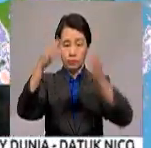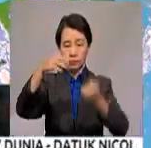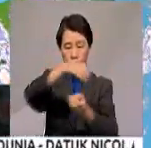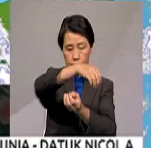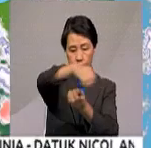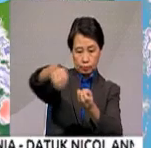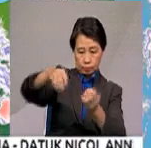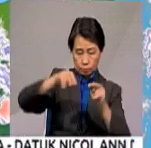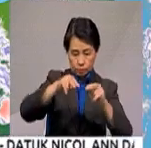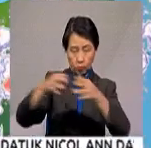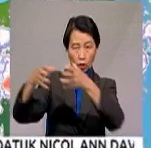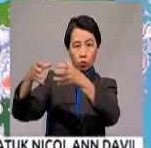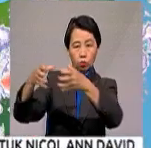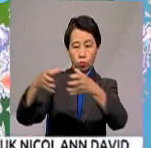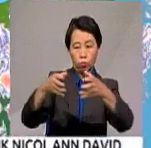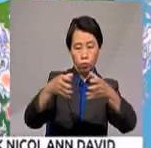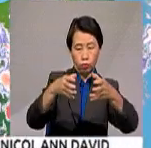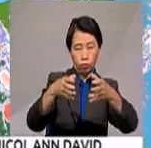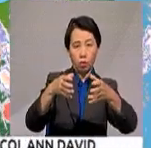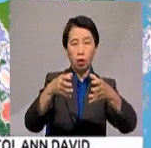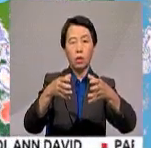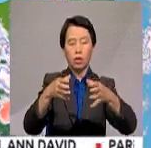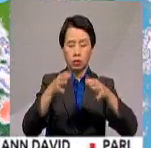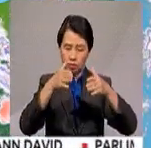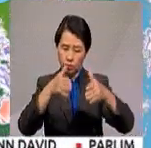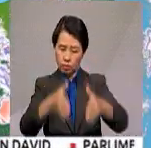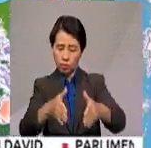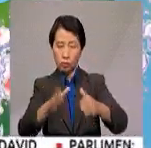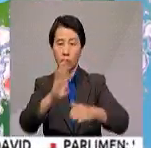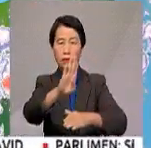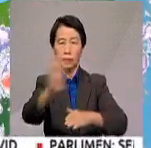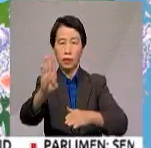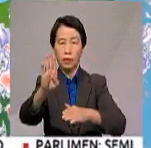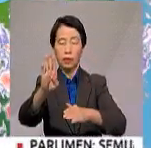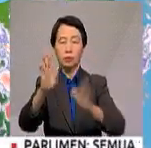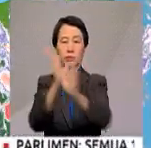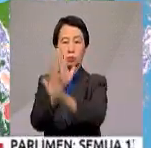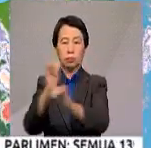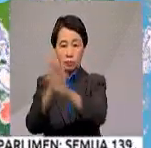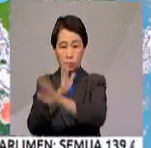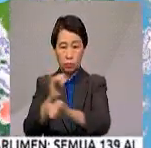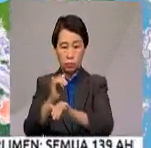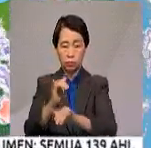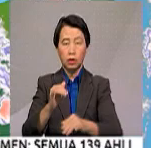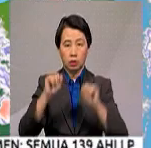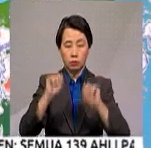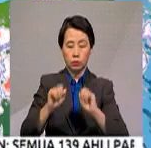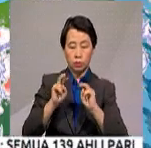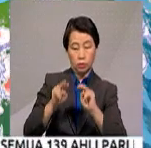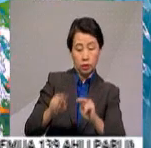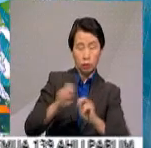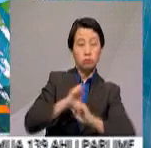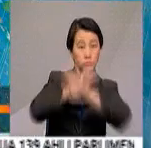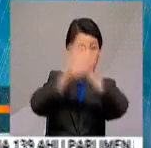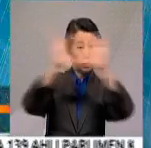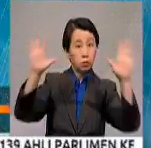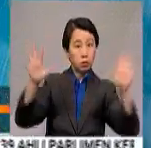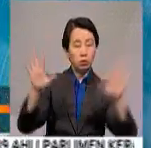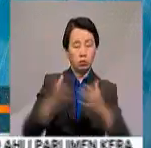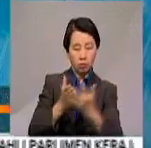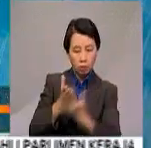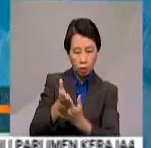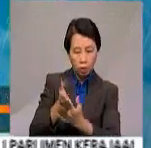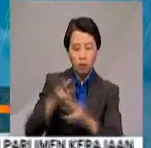menunjukkan kelompok awan aktif kini lebih tertumpu di sekitar barat negeri Sarawak dan hal ini dapat dilihat dengan lebih jelas lagi